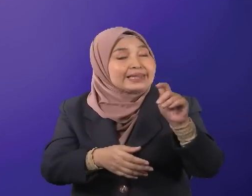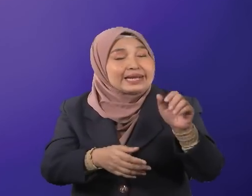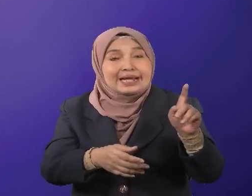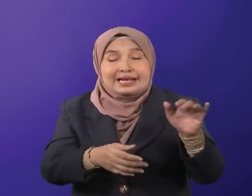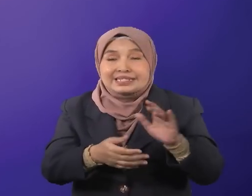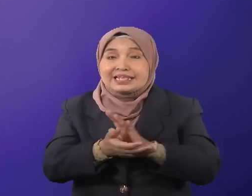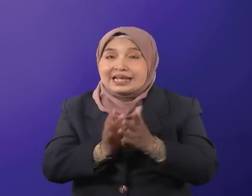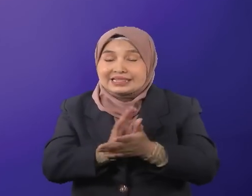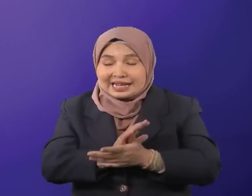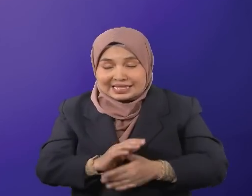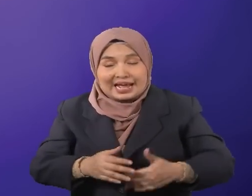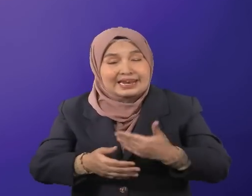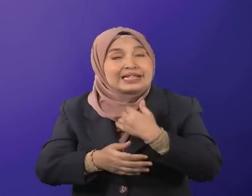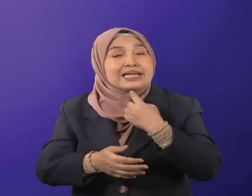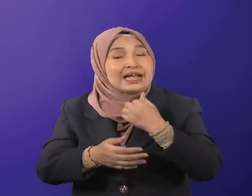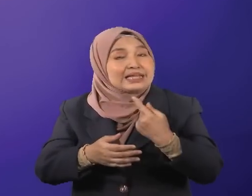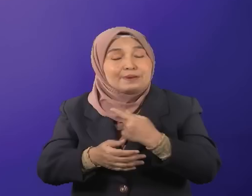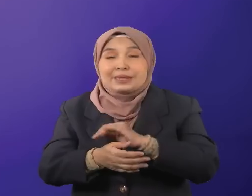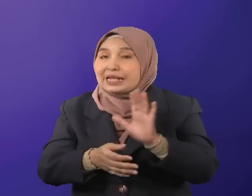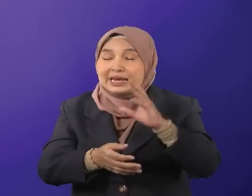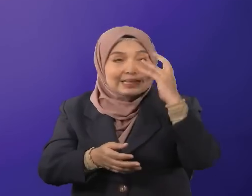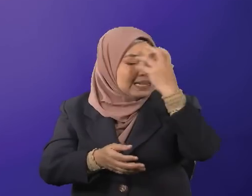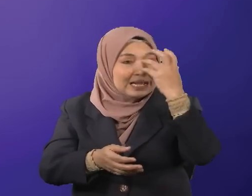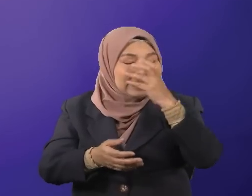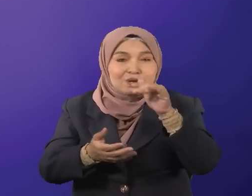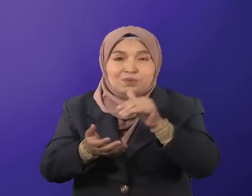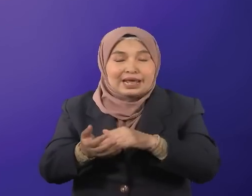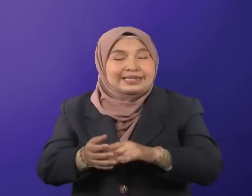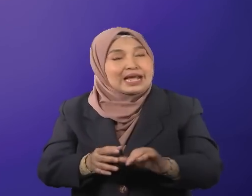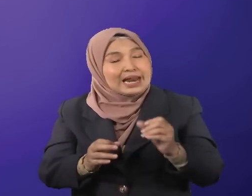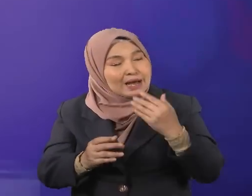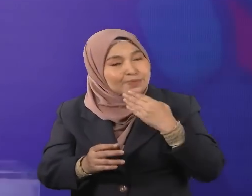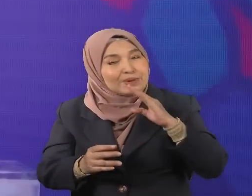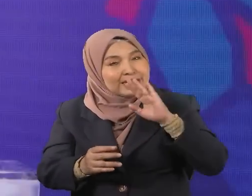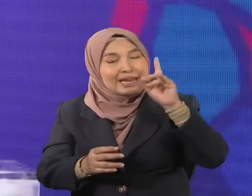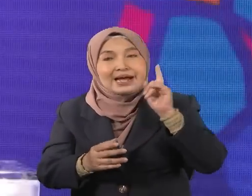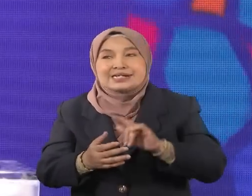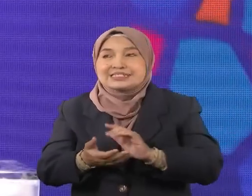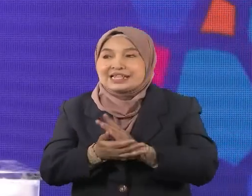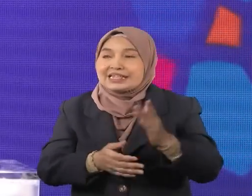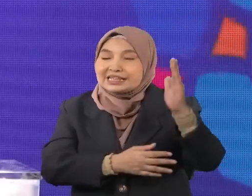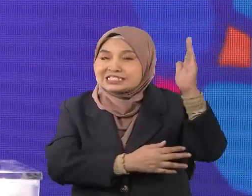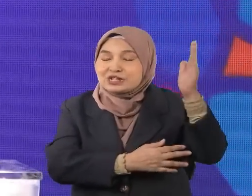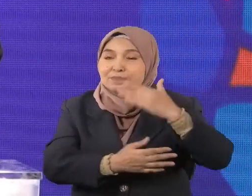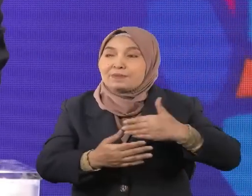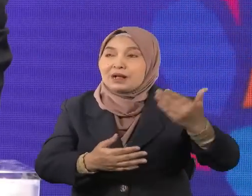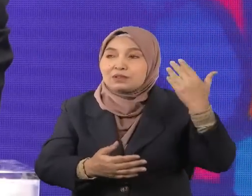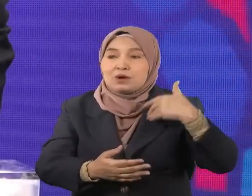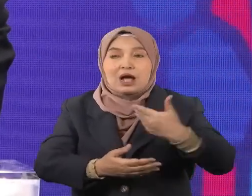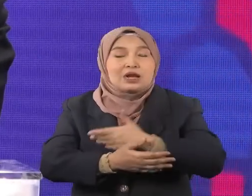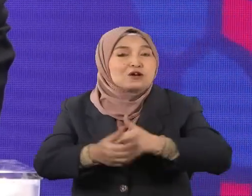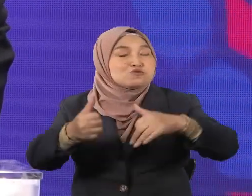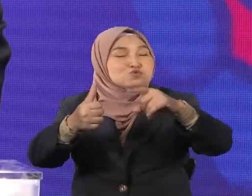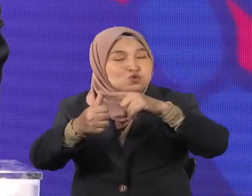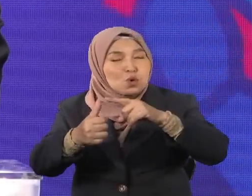tekak. Dekat dengan anak tekak. Ustaz, kami tak kata keliru lagi. Oh, bagus. Alhamdulillah. Sebab ada yang masa ceramah jawab belakang lagi. Anak sulung,